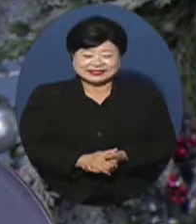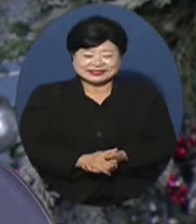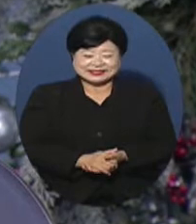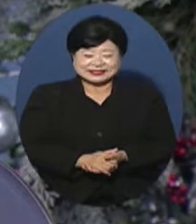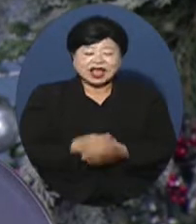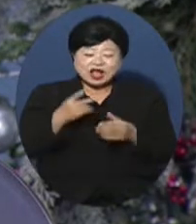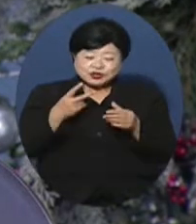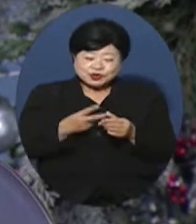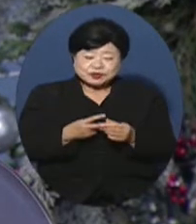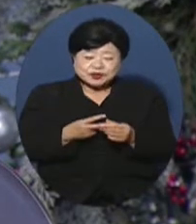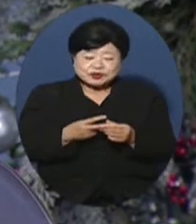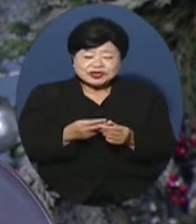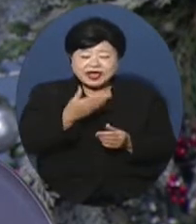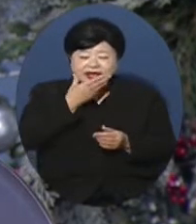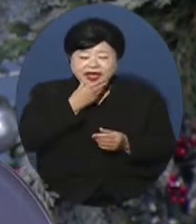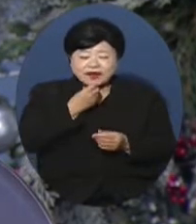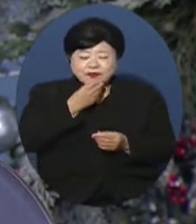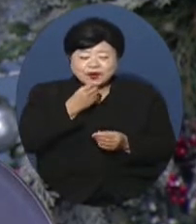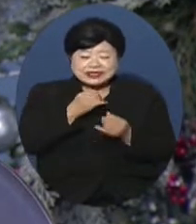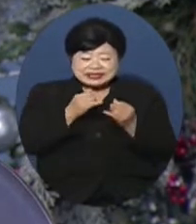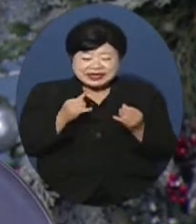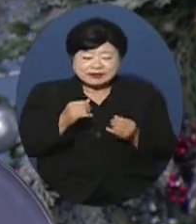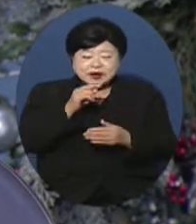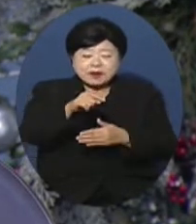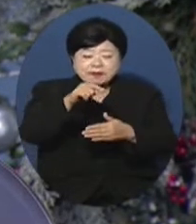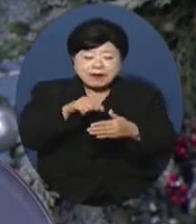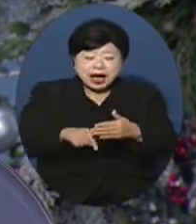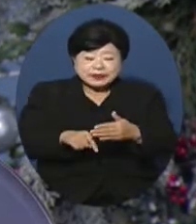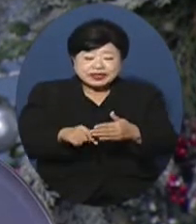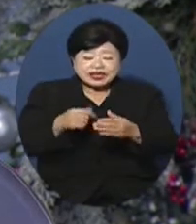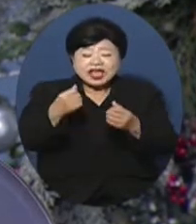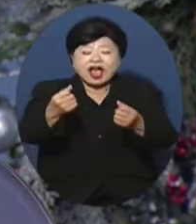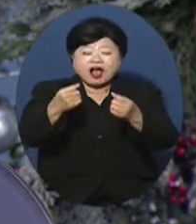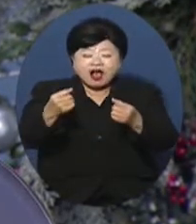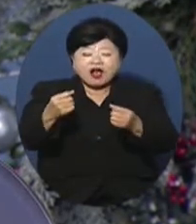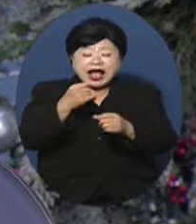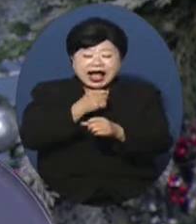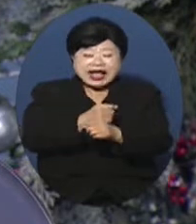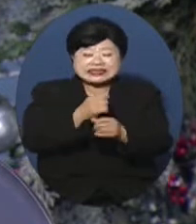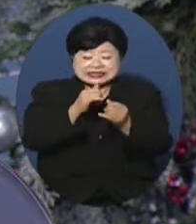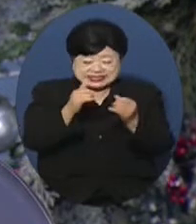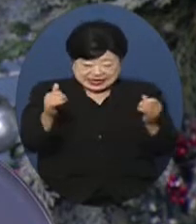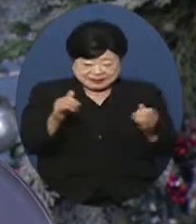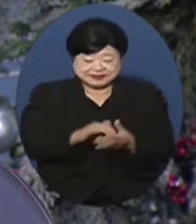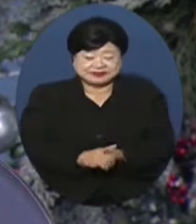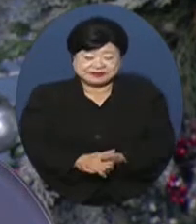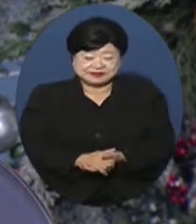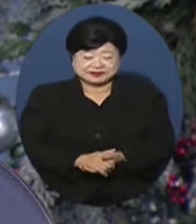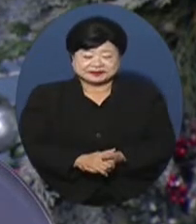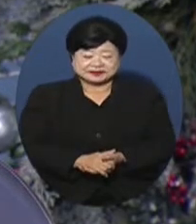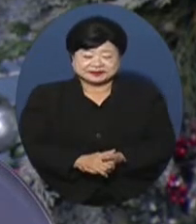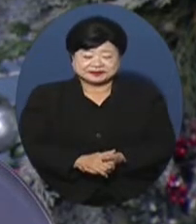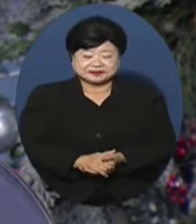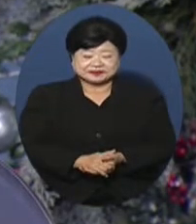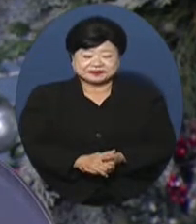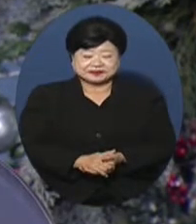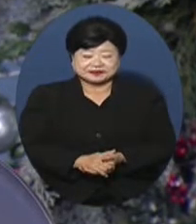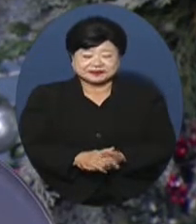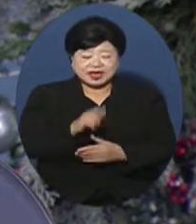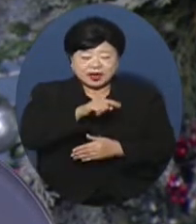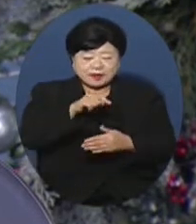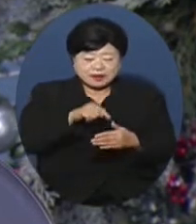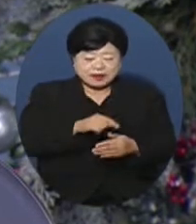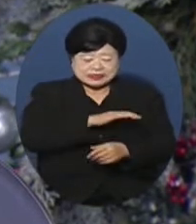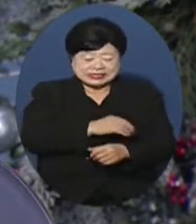둘째로 생 복한 사람은 페이 횡보 한 사람을 위해서 마음을 잘